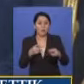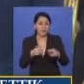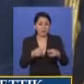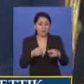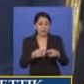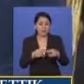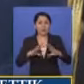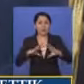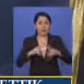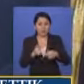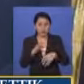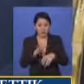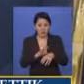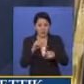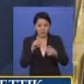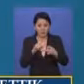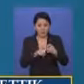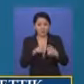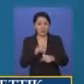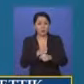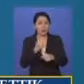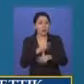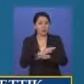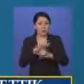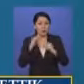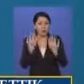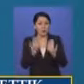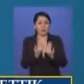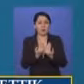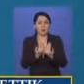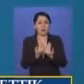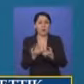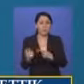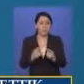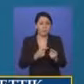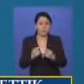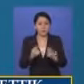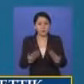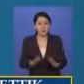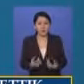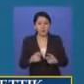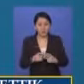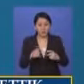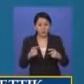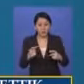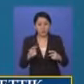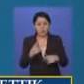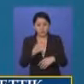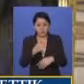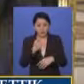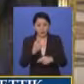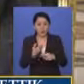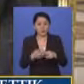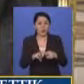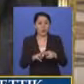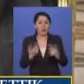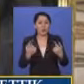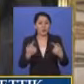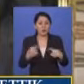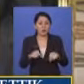Дегенмен жаһанды жайпаған жұқпалы дертке, қатаң карантинге қарамастан президент халықтың экономикалық белсенділігі сақталғанын атап өтті. Дағдарысқа